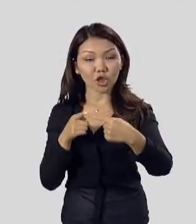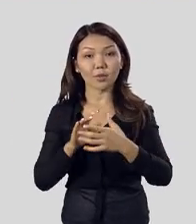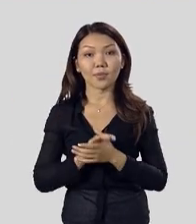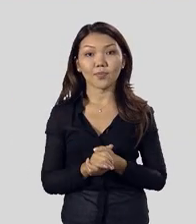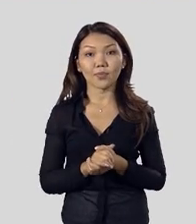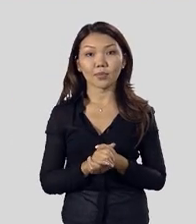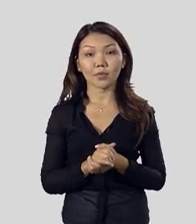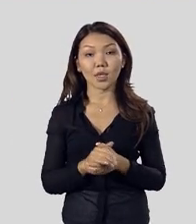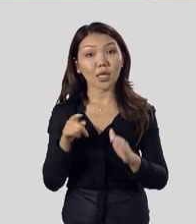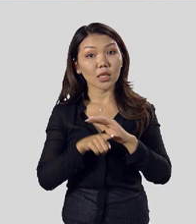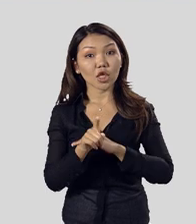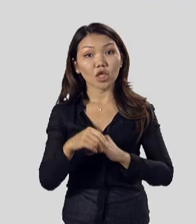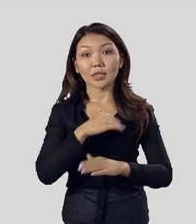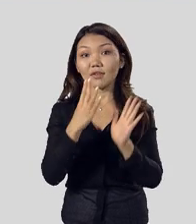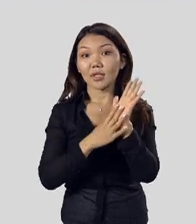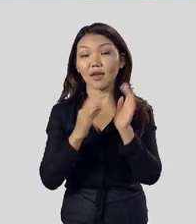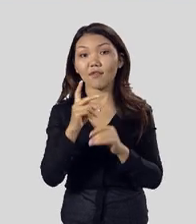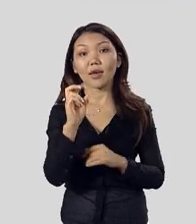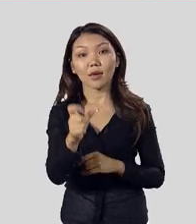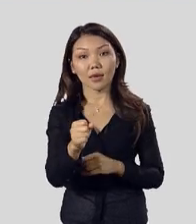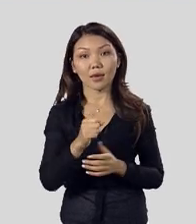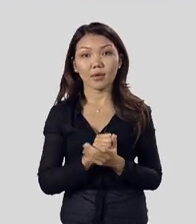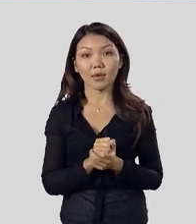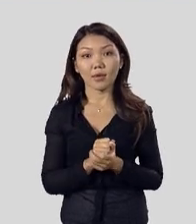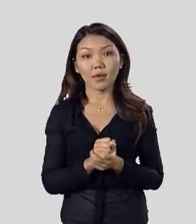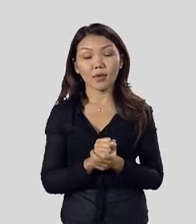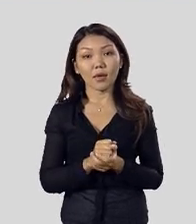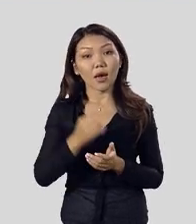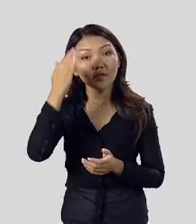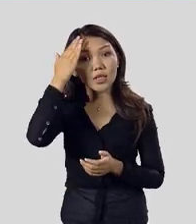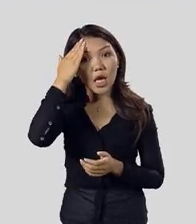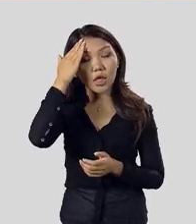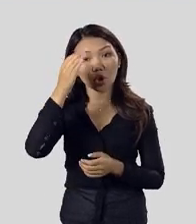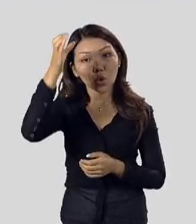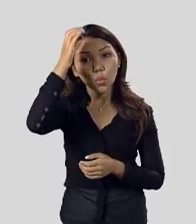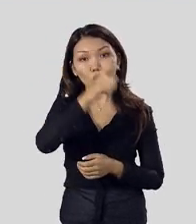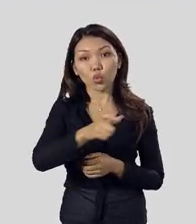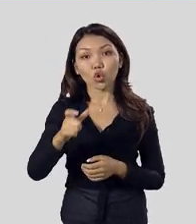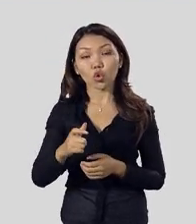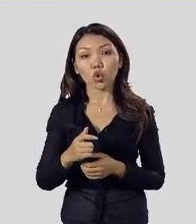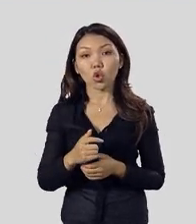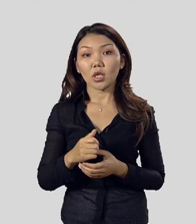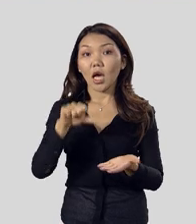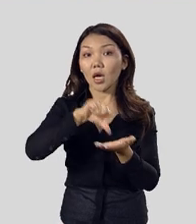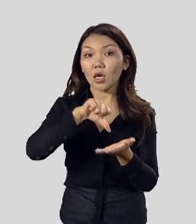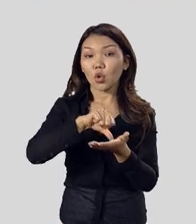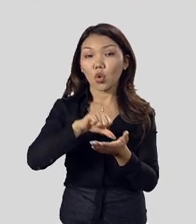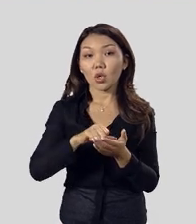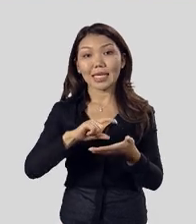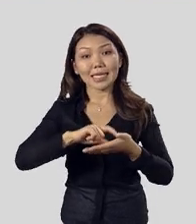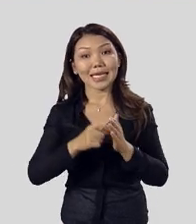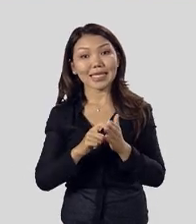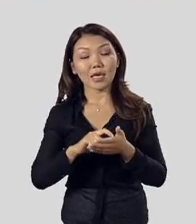к началу 19 века взгляд и ученых а руль и клеток в строение